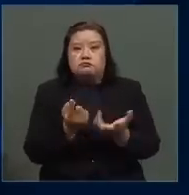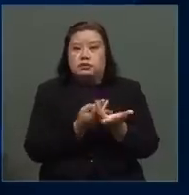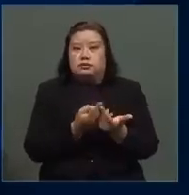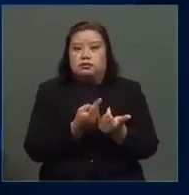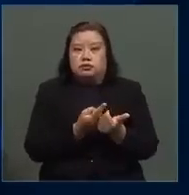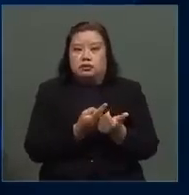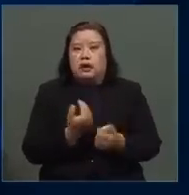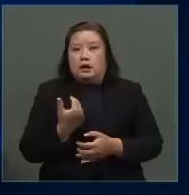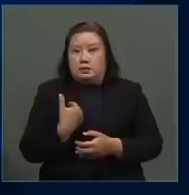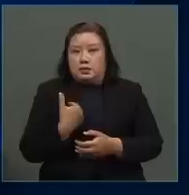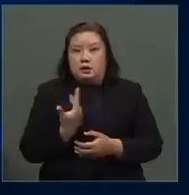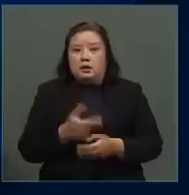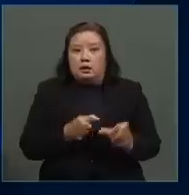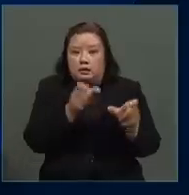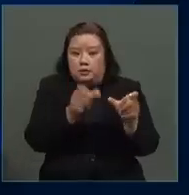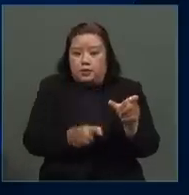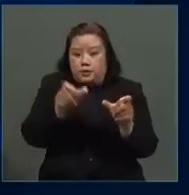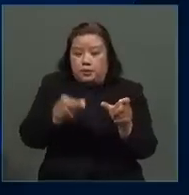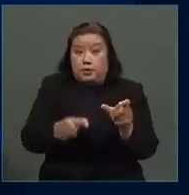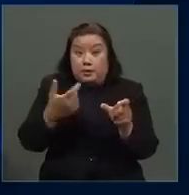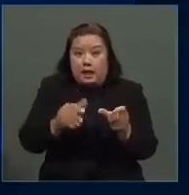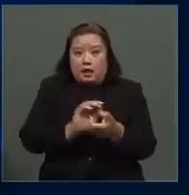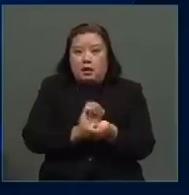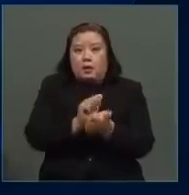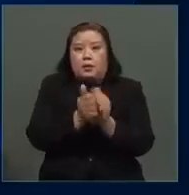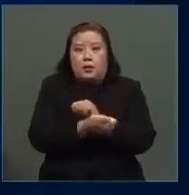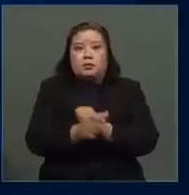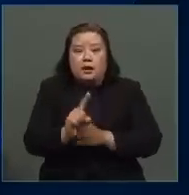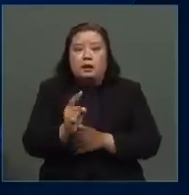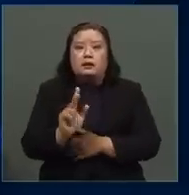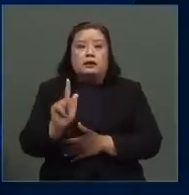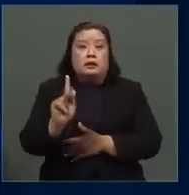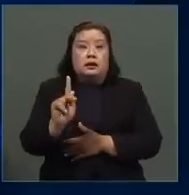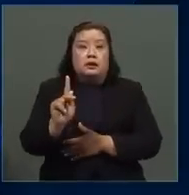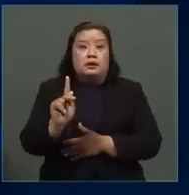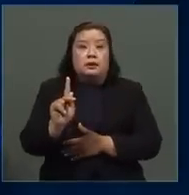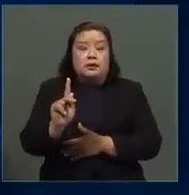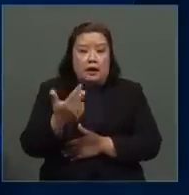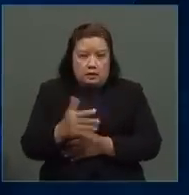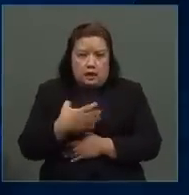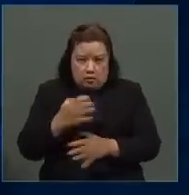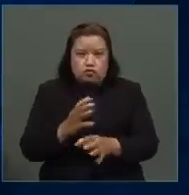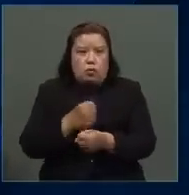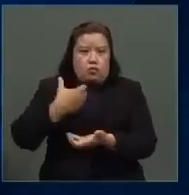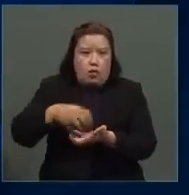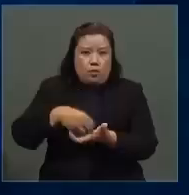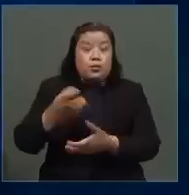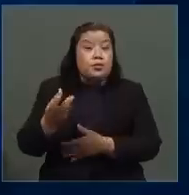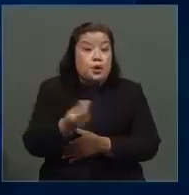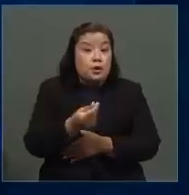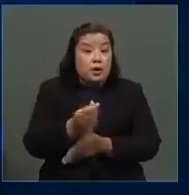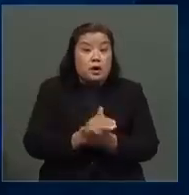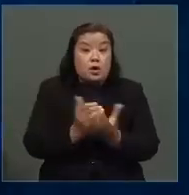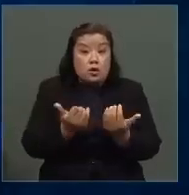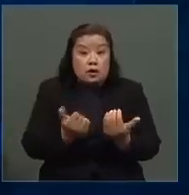ที่มีหลายพื้นที่ปรับเป็นสีเขียวนะคะไล่สกอร์บอร์ดไปโดยสรุปเร็วๆนิดนึงโดย